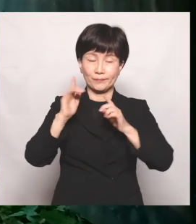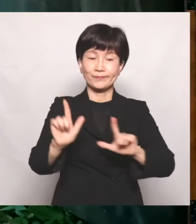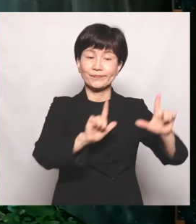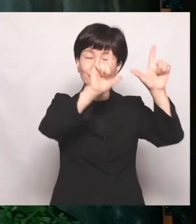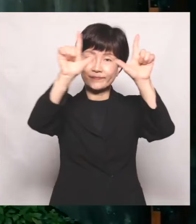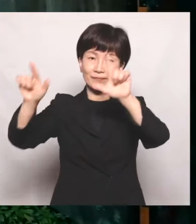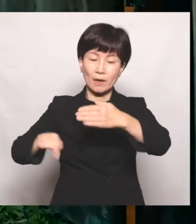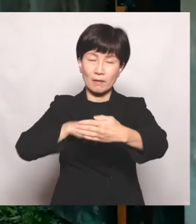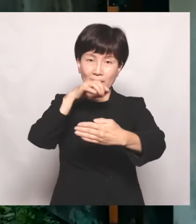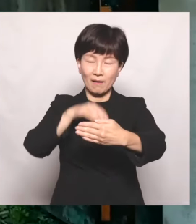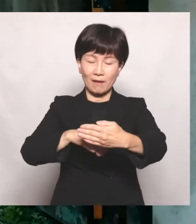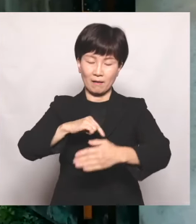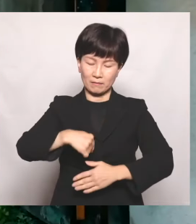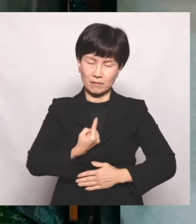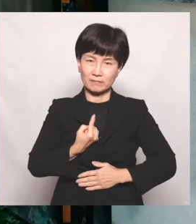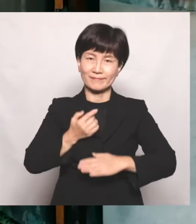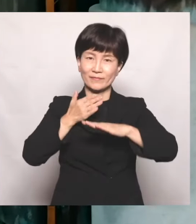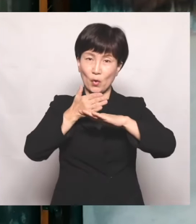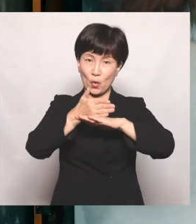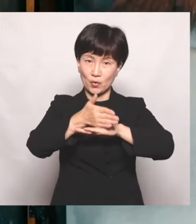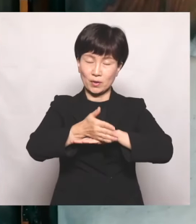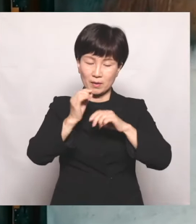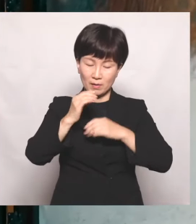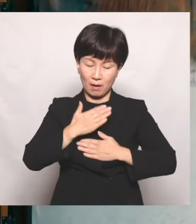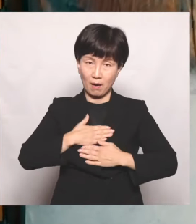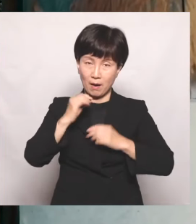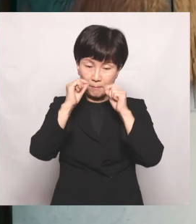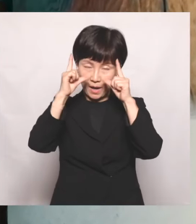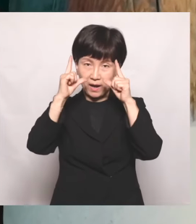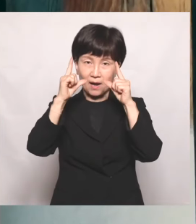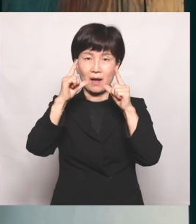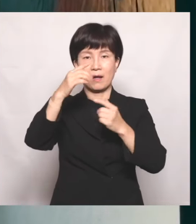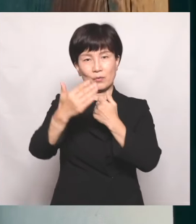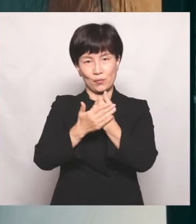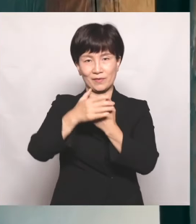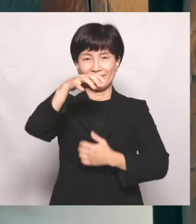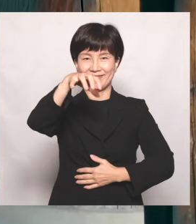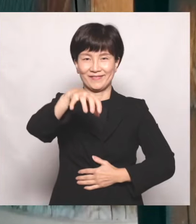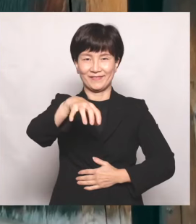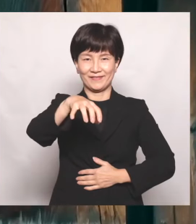바쁜 삶 속에서 자신을 천천히 알아차릴 수 있도록 해주는 공간.